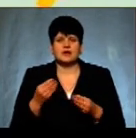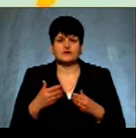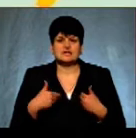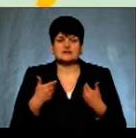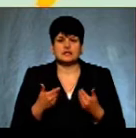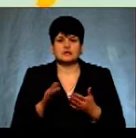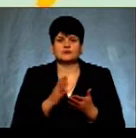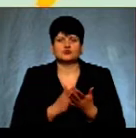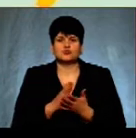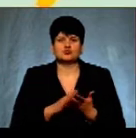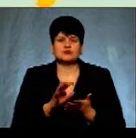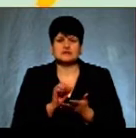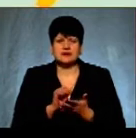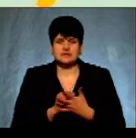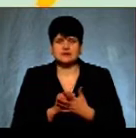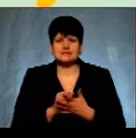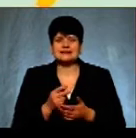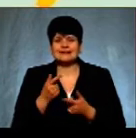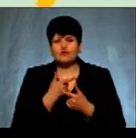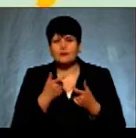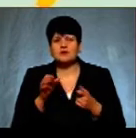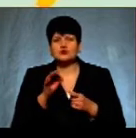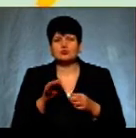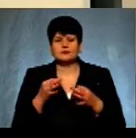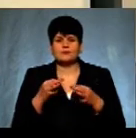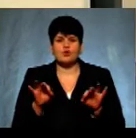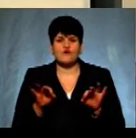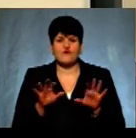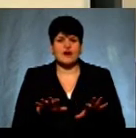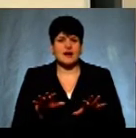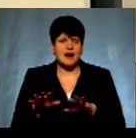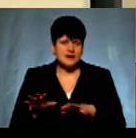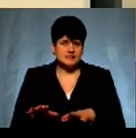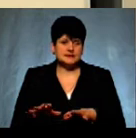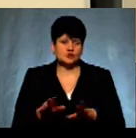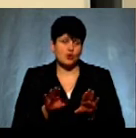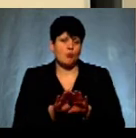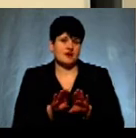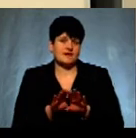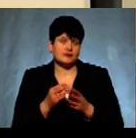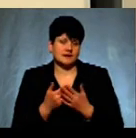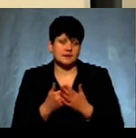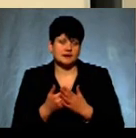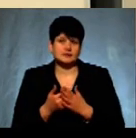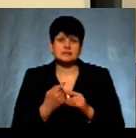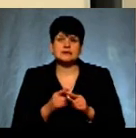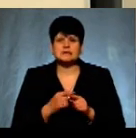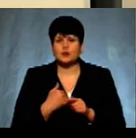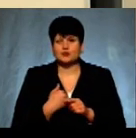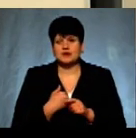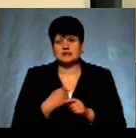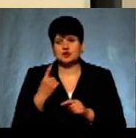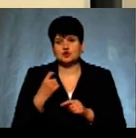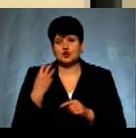службу зайнятості з інформацією про вакансії. Наприклад, січень до січня, якщо ми порівнюємо, це в нас теж на